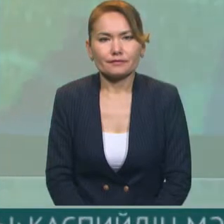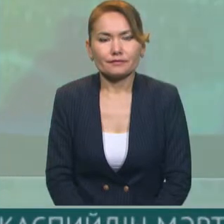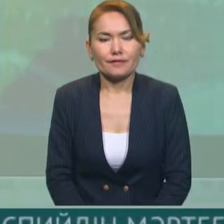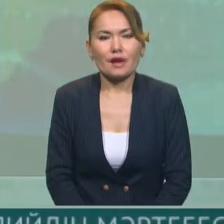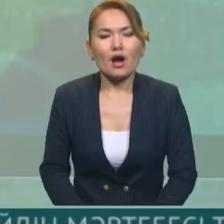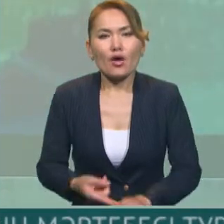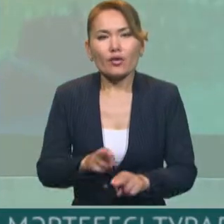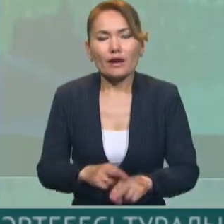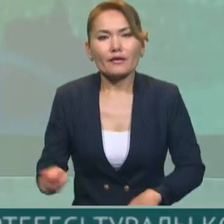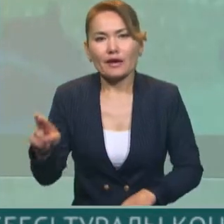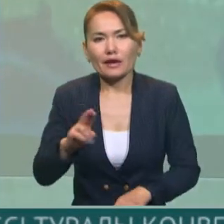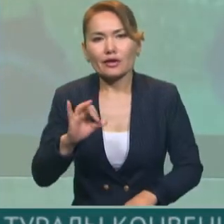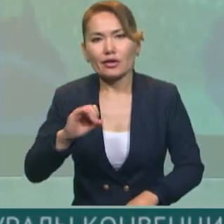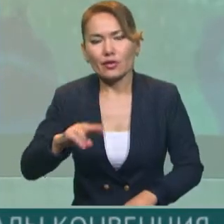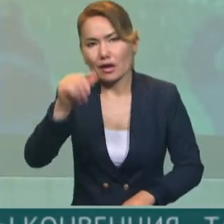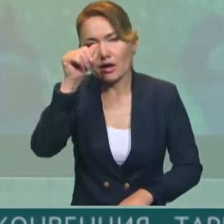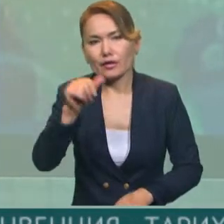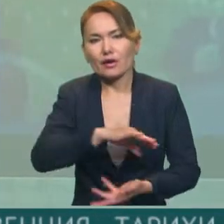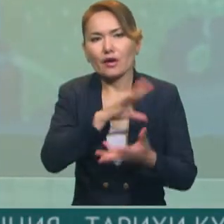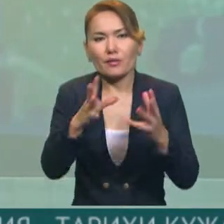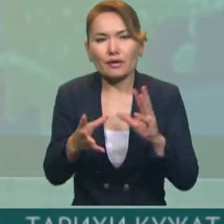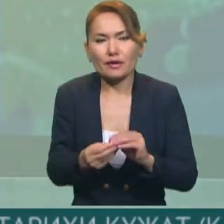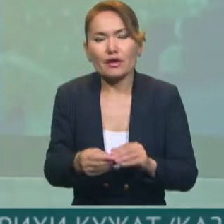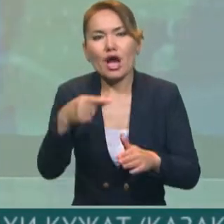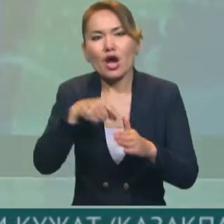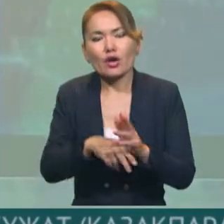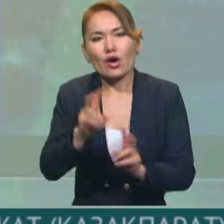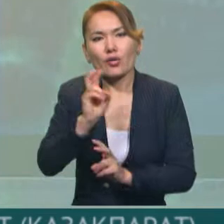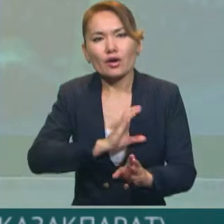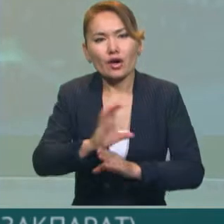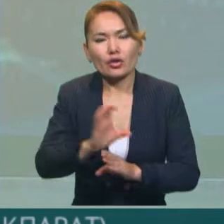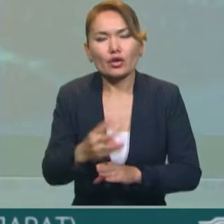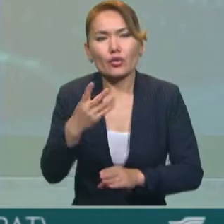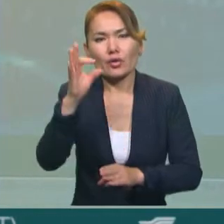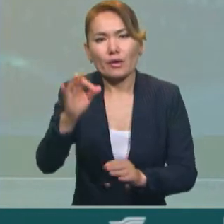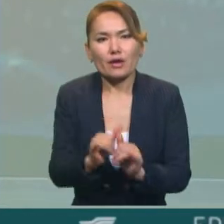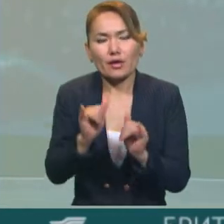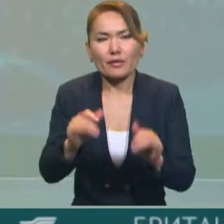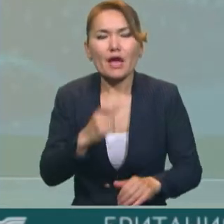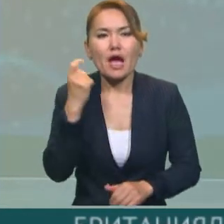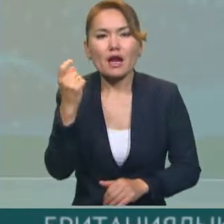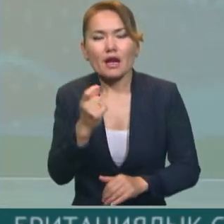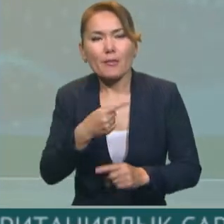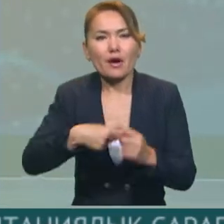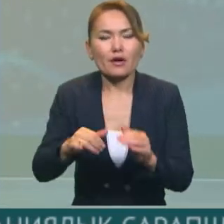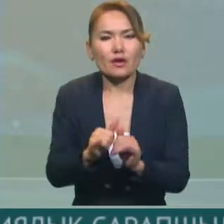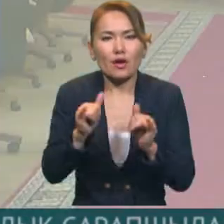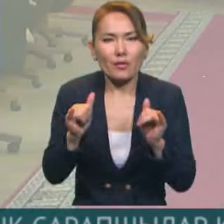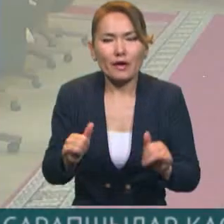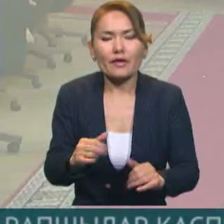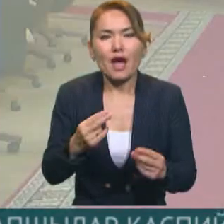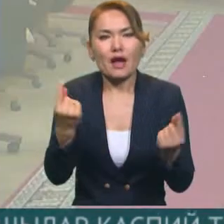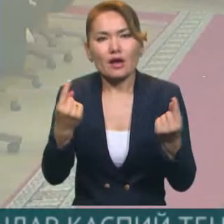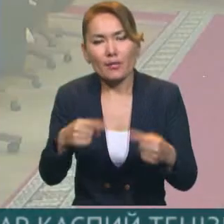Осы жылдың қаңтар-шілдер айында қорытындысы бойынша жалпы ішкі өнімнің өсуі 4%-ға тең. Экономиканың өсуіне инфляциялық қысымның